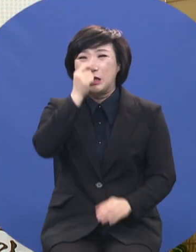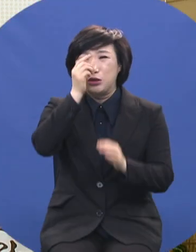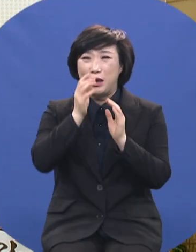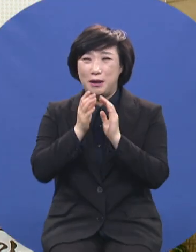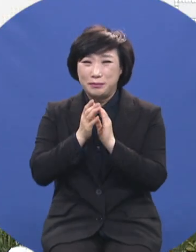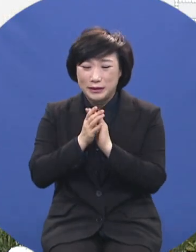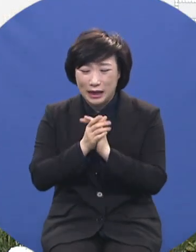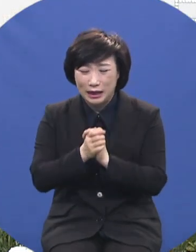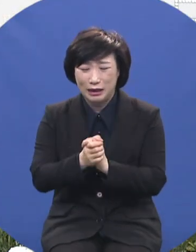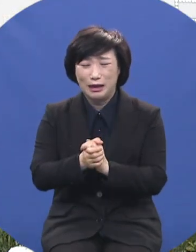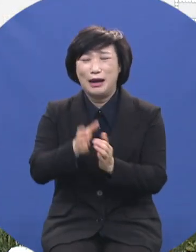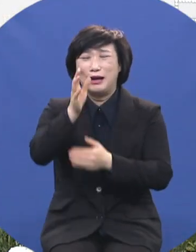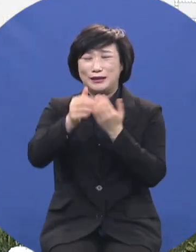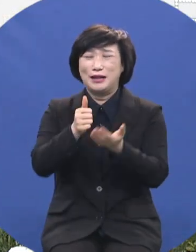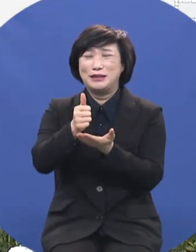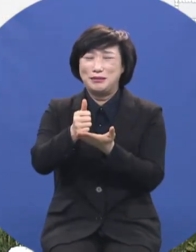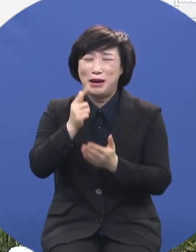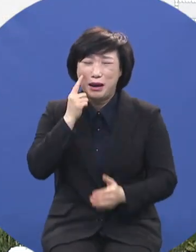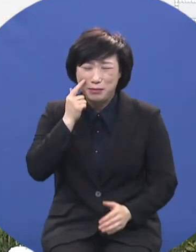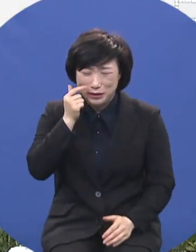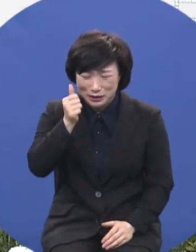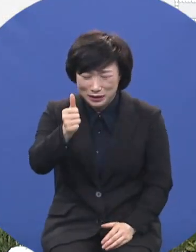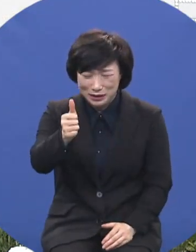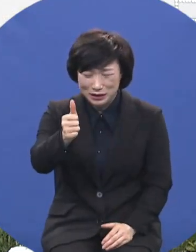우리 아버지,